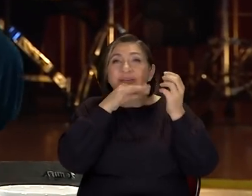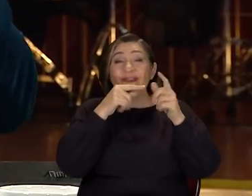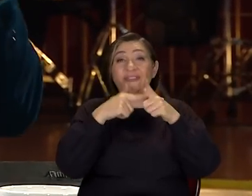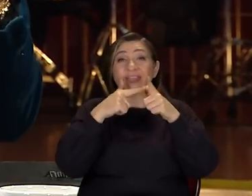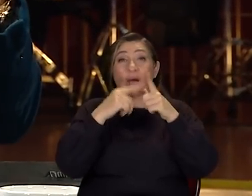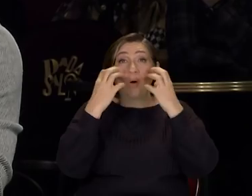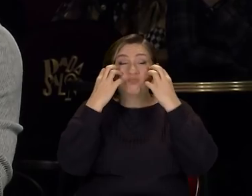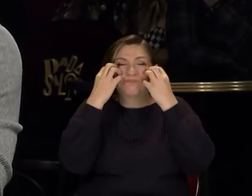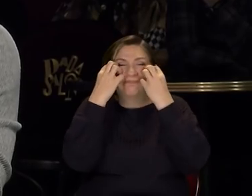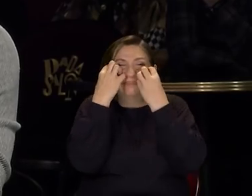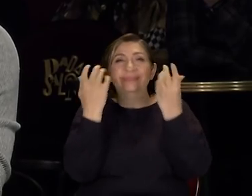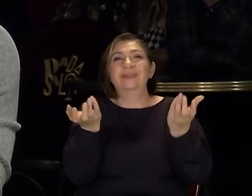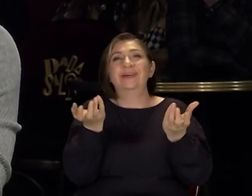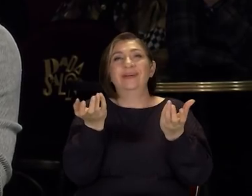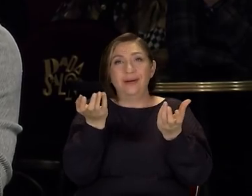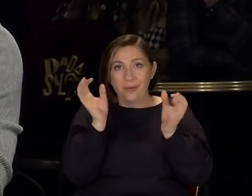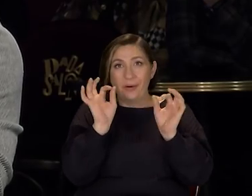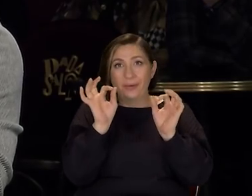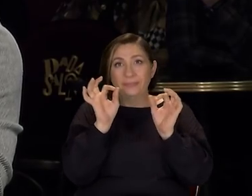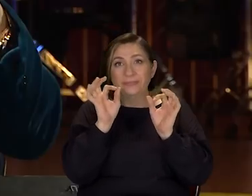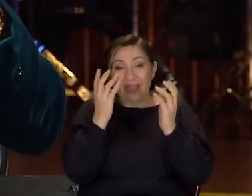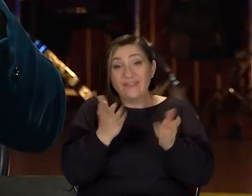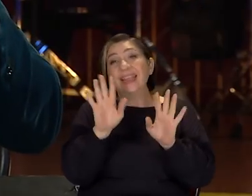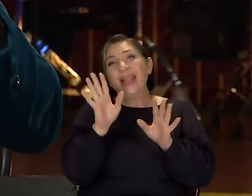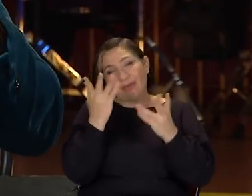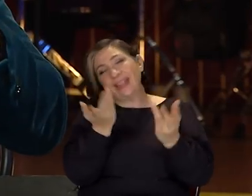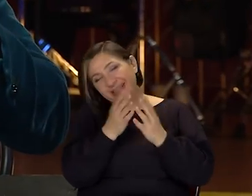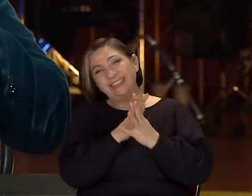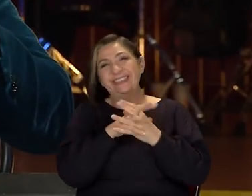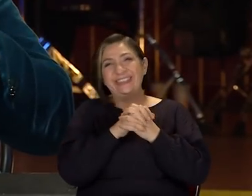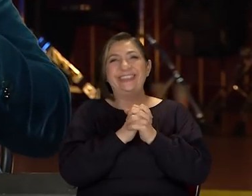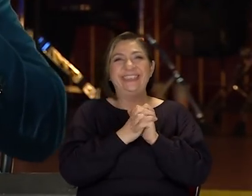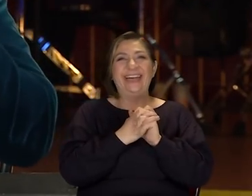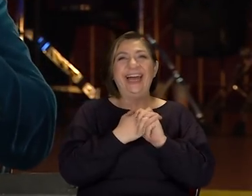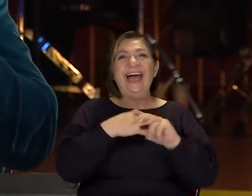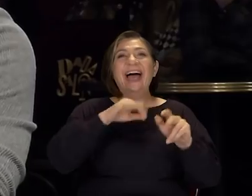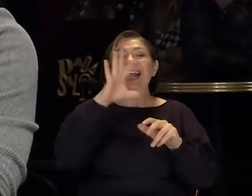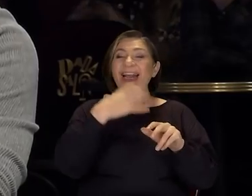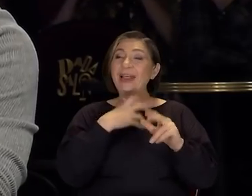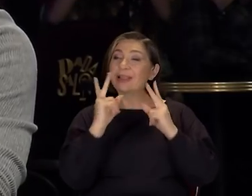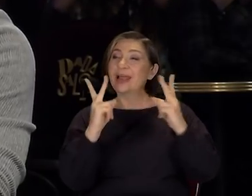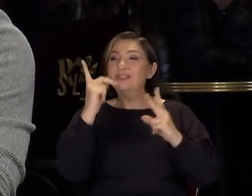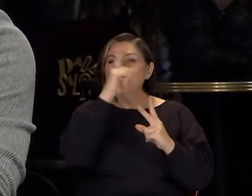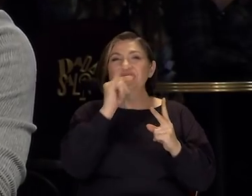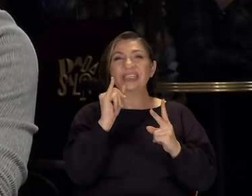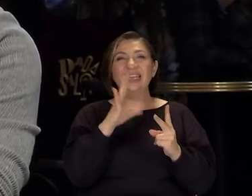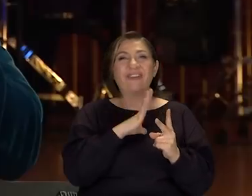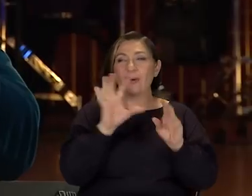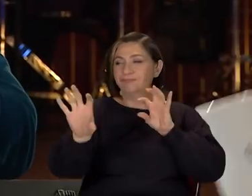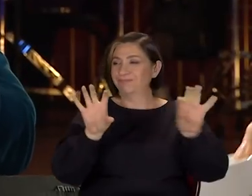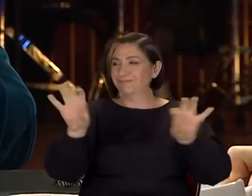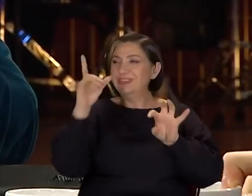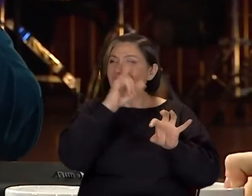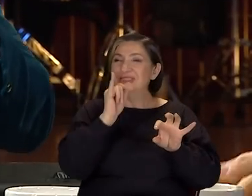Can buruş buruş. Evet. Değil mi? Ya evet değil. Yani hakikaten herkesin kendine özgü bir çirkinliği var.